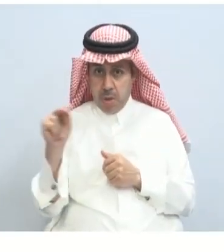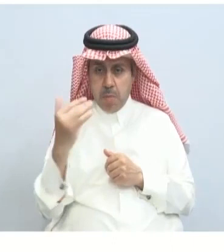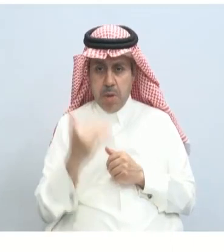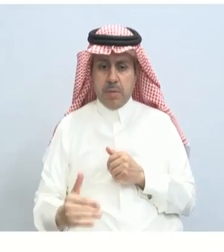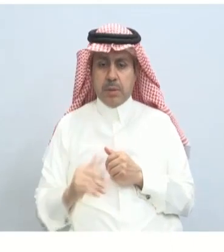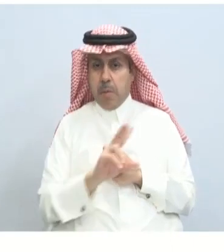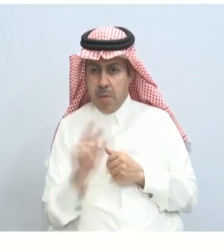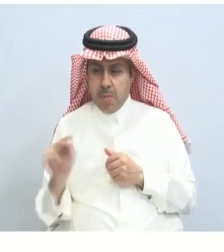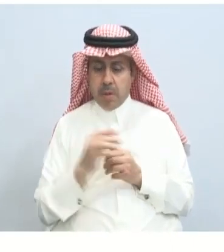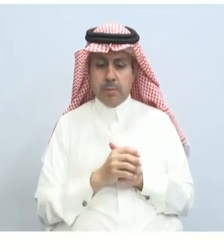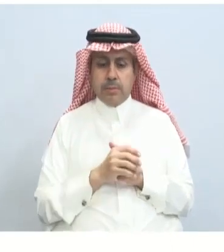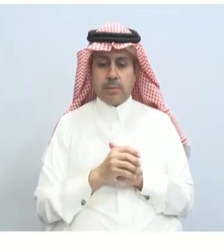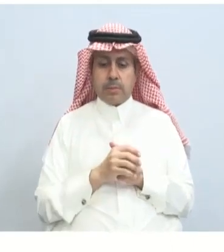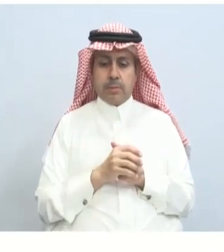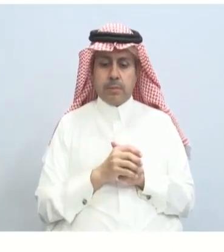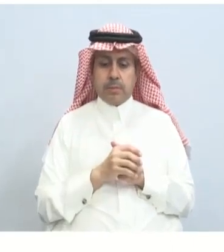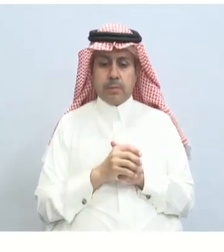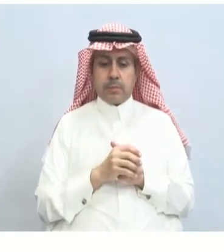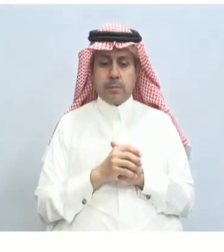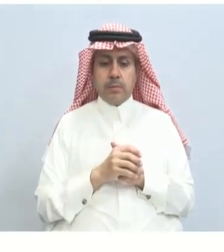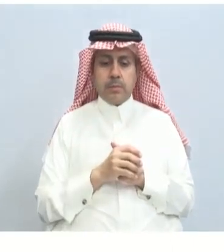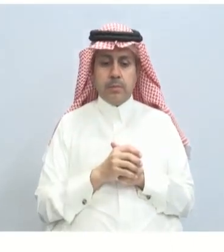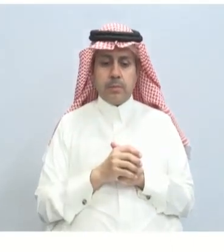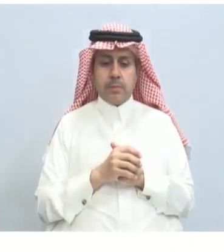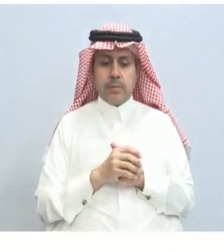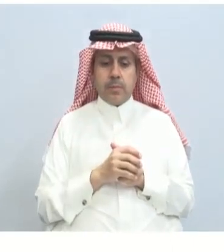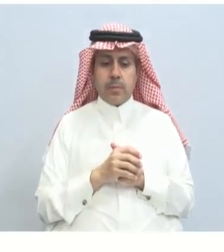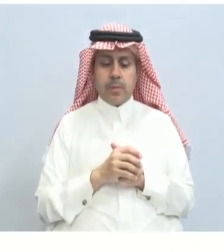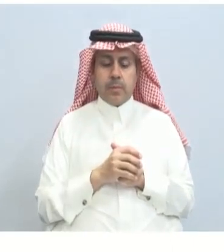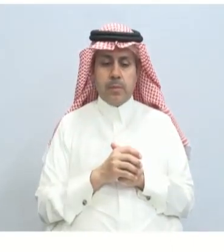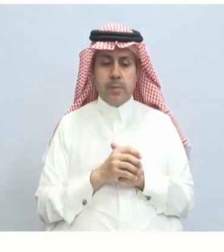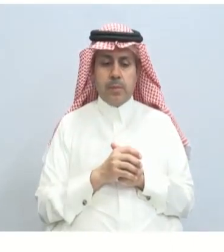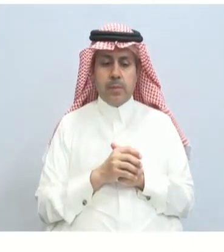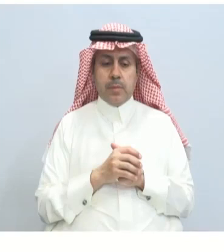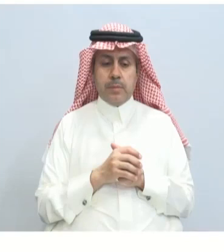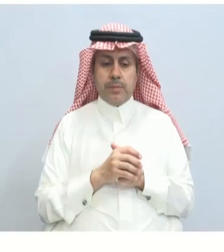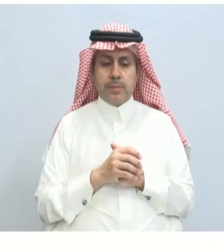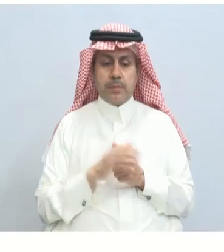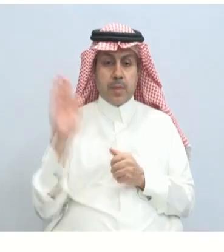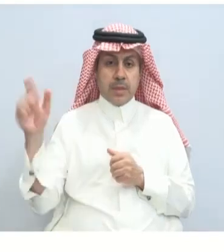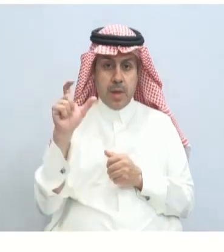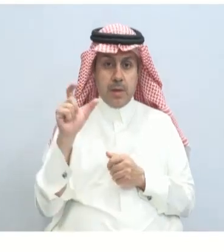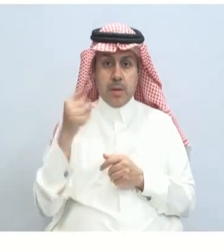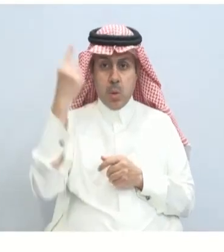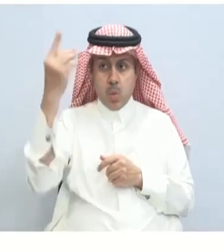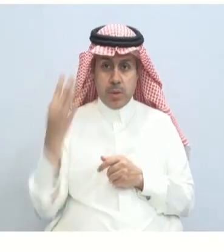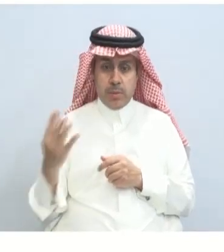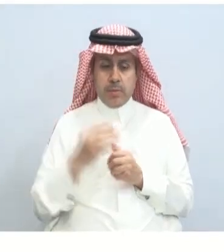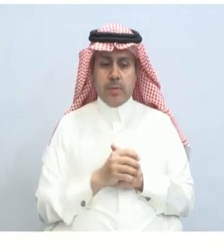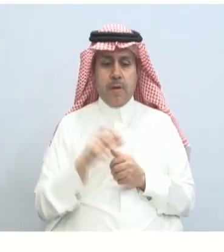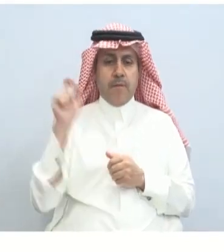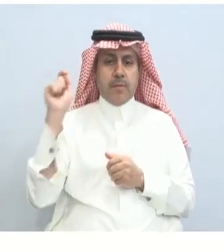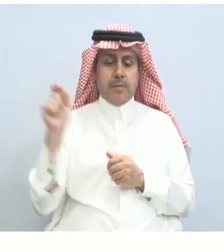مع بوحد المقامات للواحد هذه مع الكسر الاخر فبالتالي بعتبرها ساين تربيع ثيتا